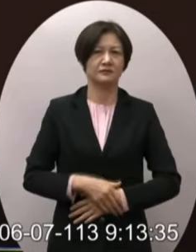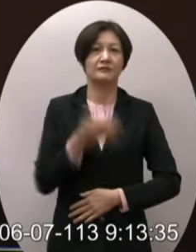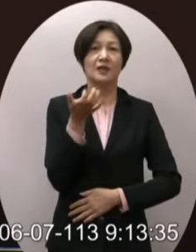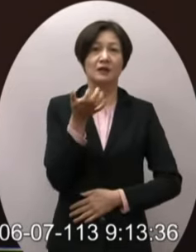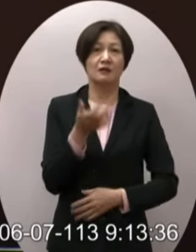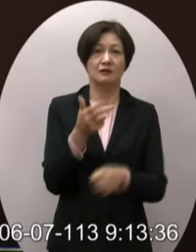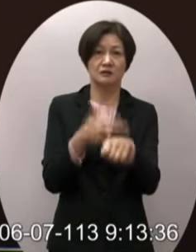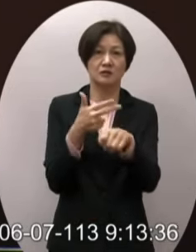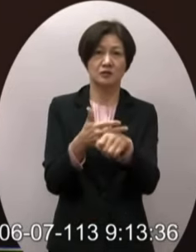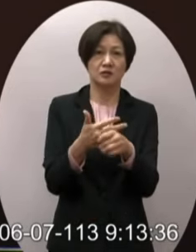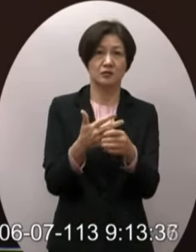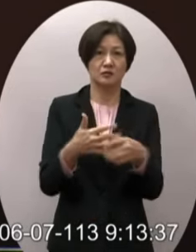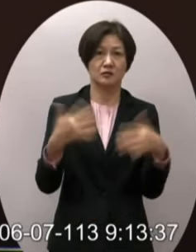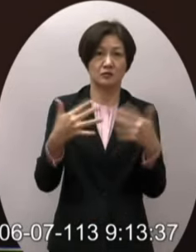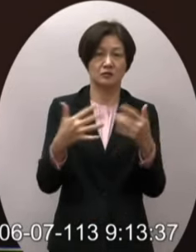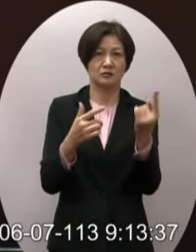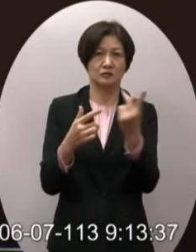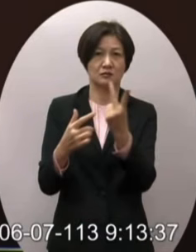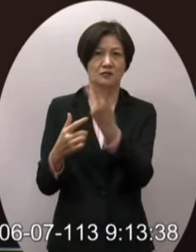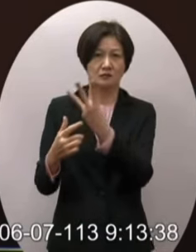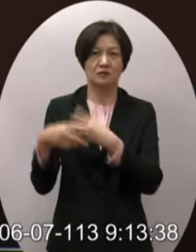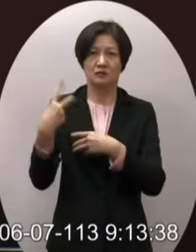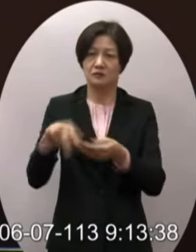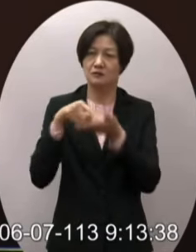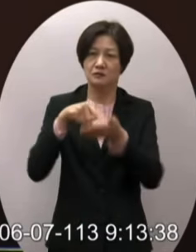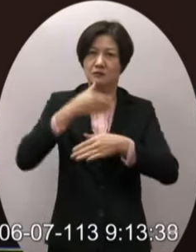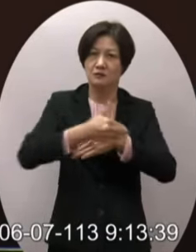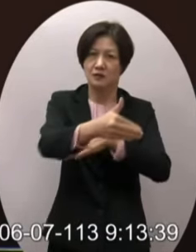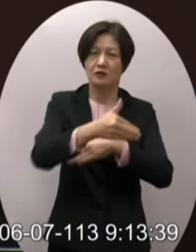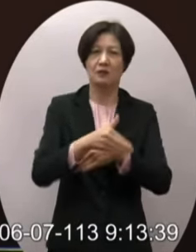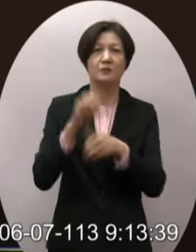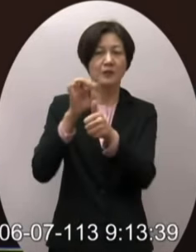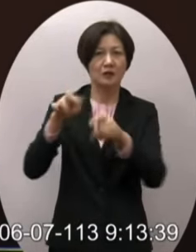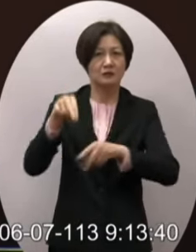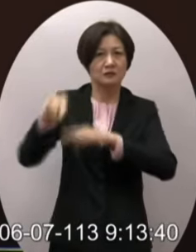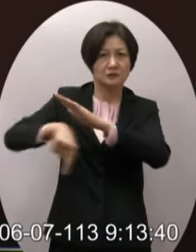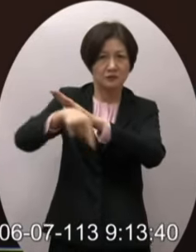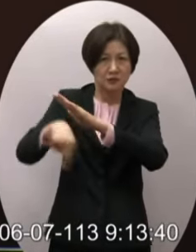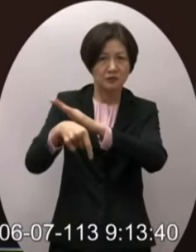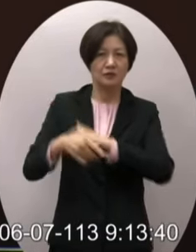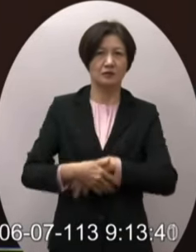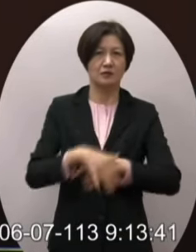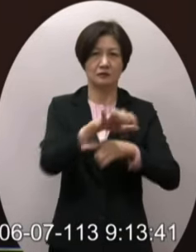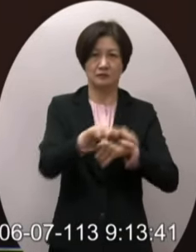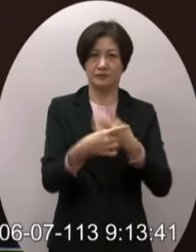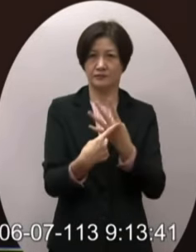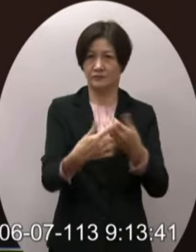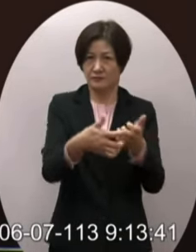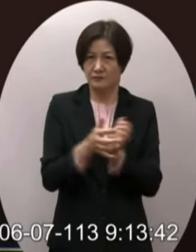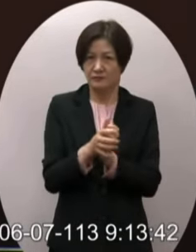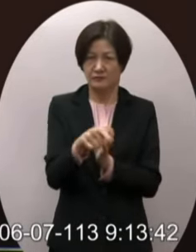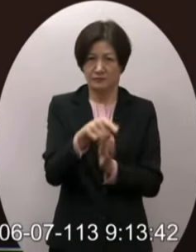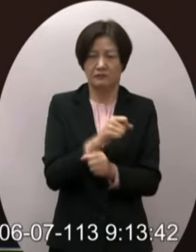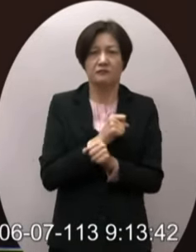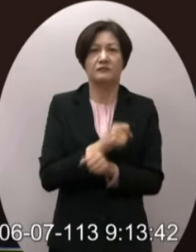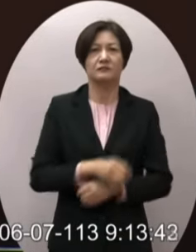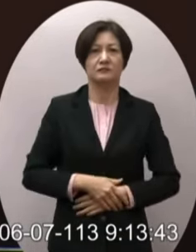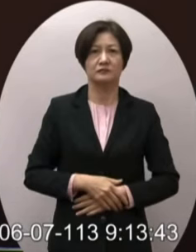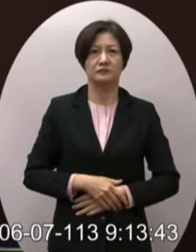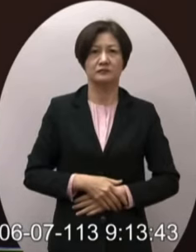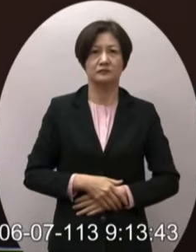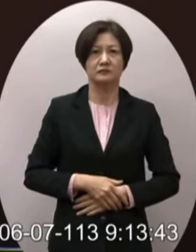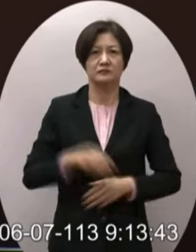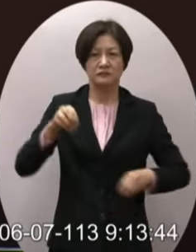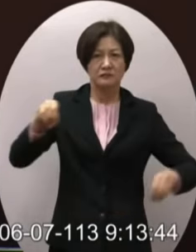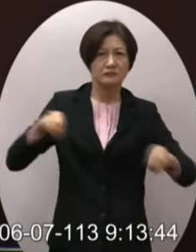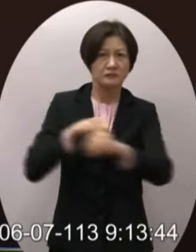技术上面的问题跟流程，我要提醒我们的行政院还有特别是农业部能够体恤他们